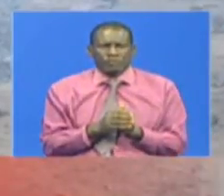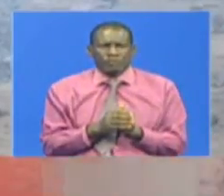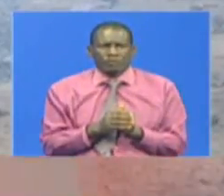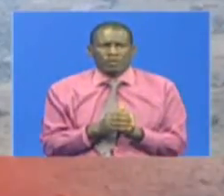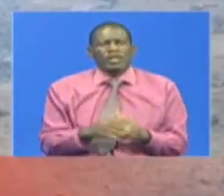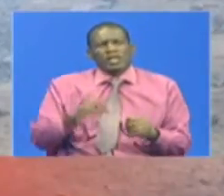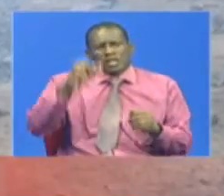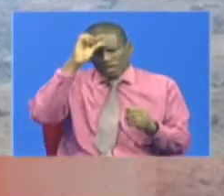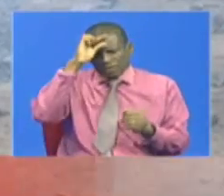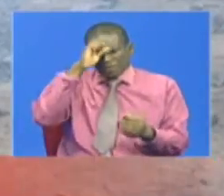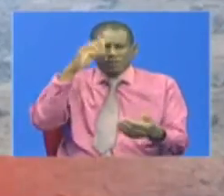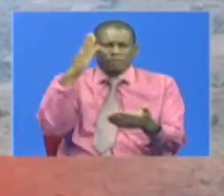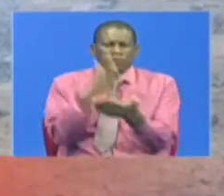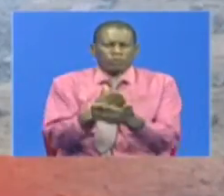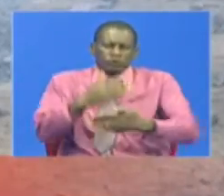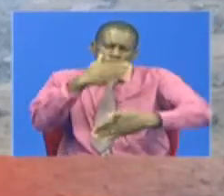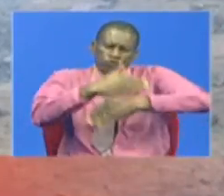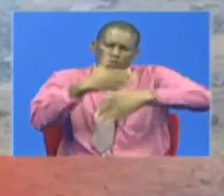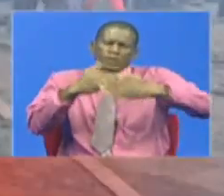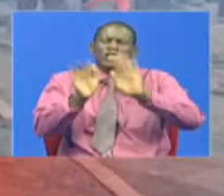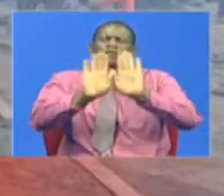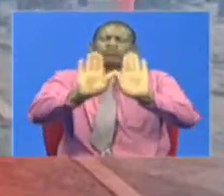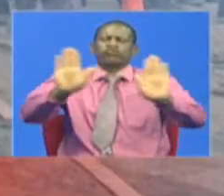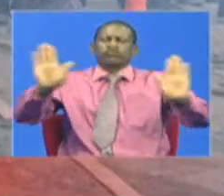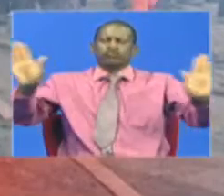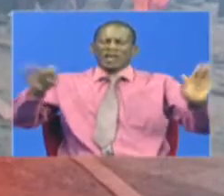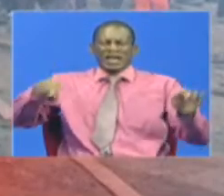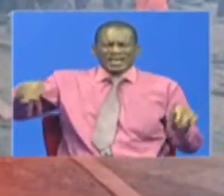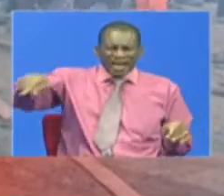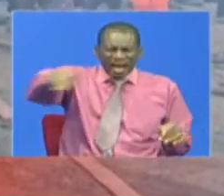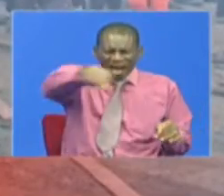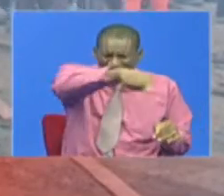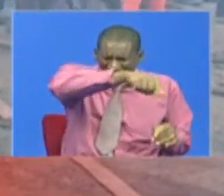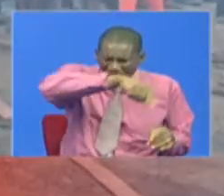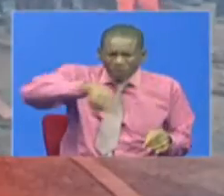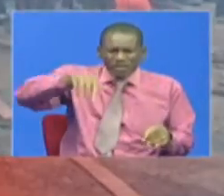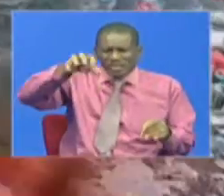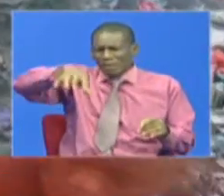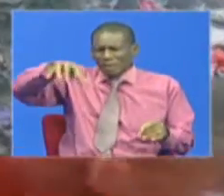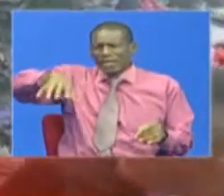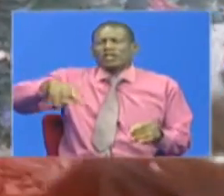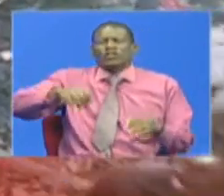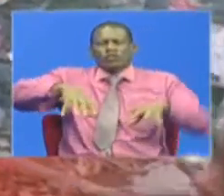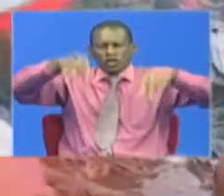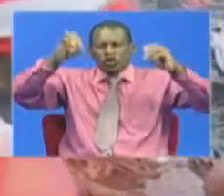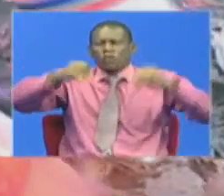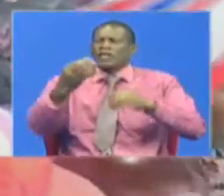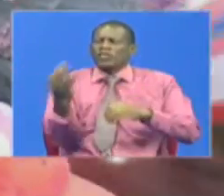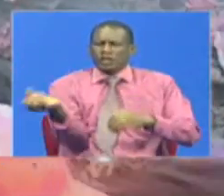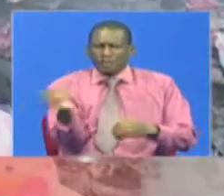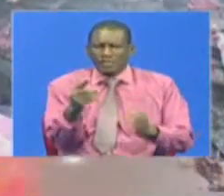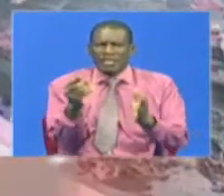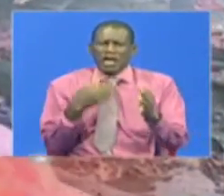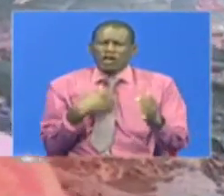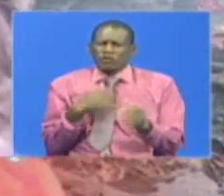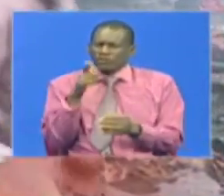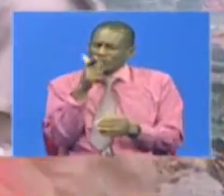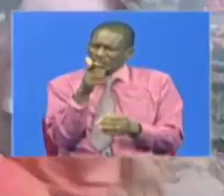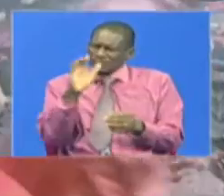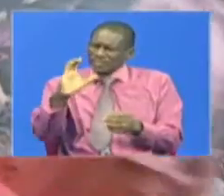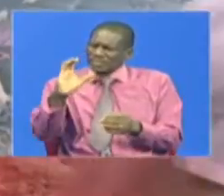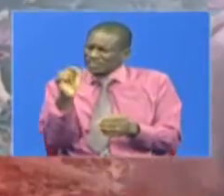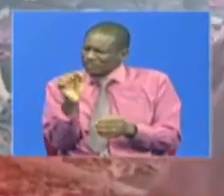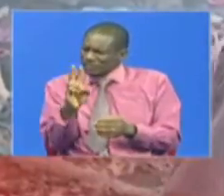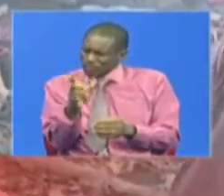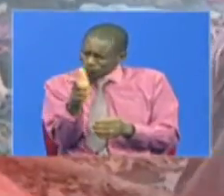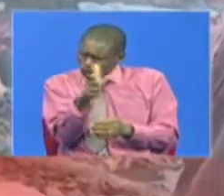Serikali imeahidi kujenga ukuta kuzingira soko hili katika kipindi cha miezi mitatu na kuweka kamera za CCTV ili